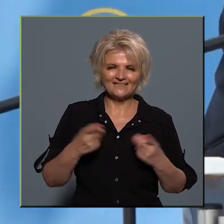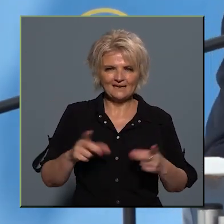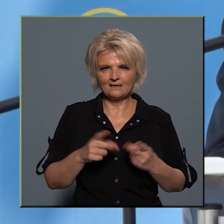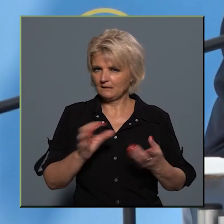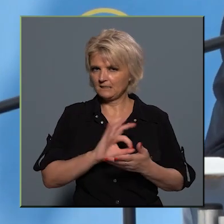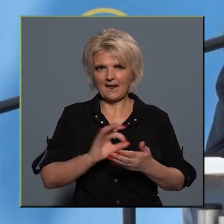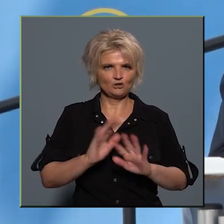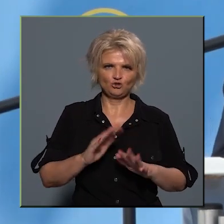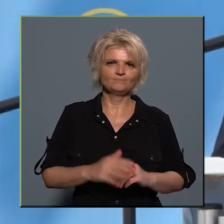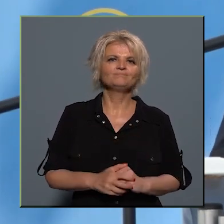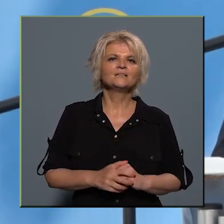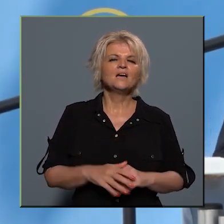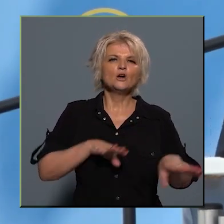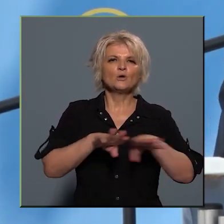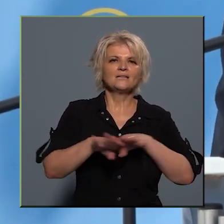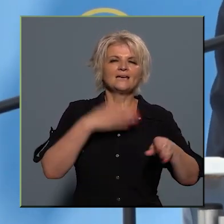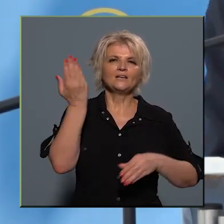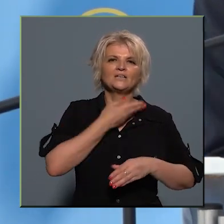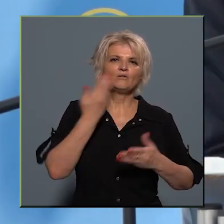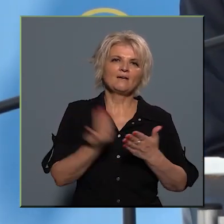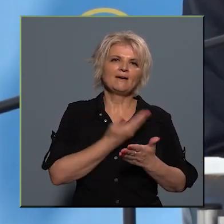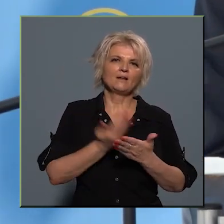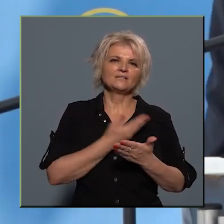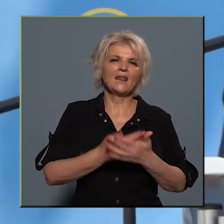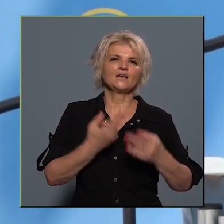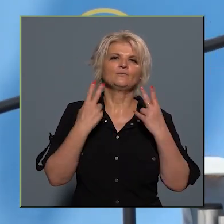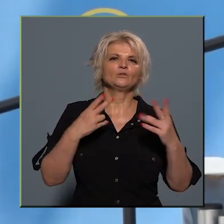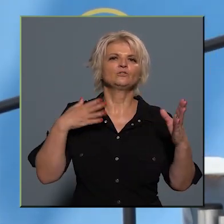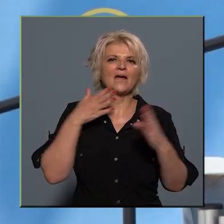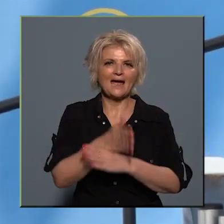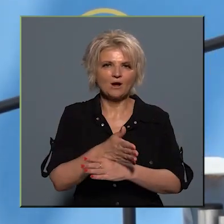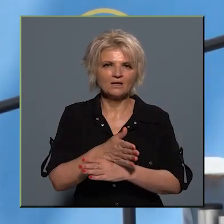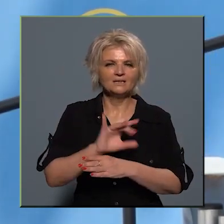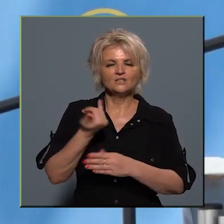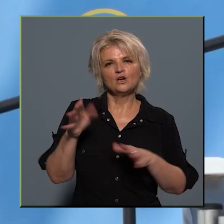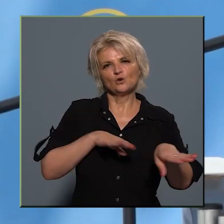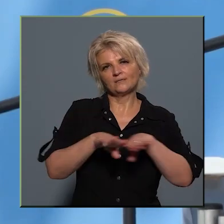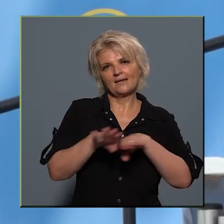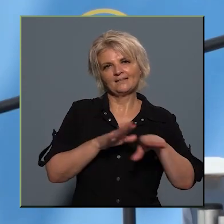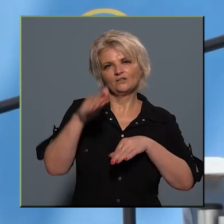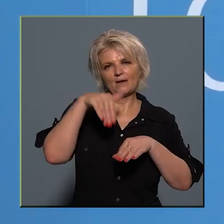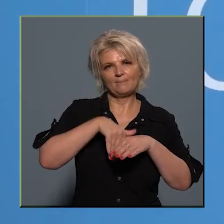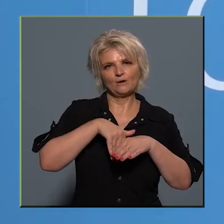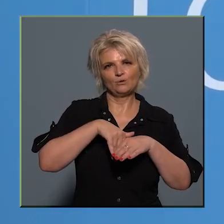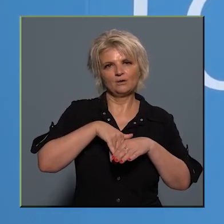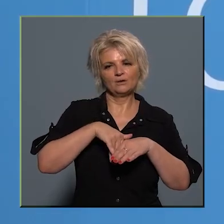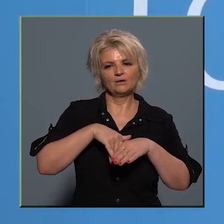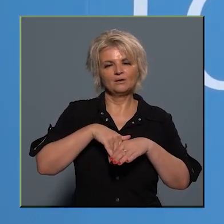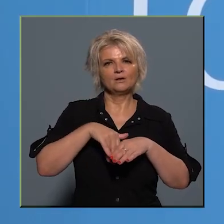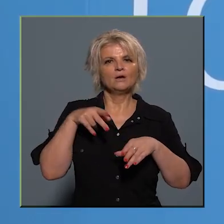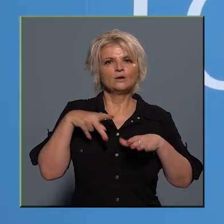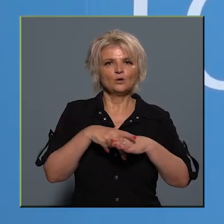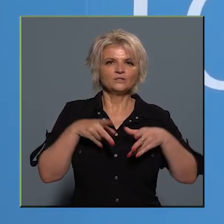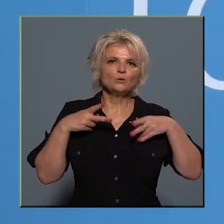a hidrogén felhasználásnak az egyik legfontosabb ága, és a közlekedésen belül is a közúti